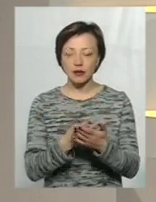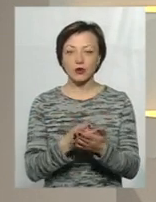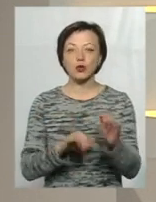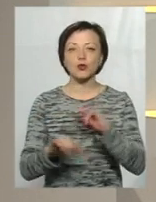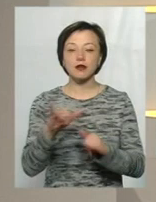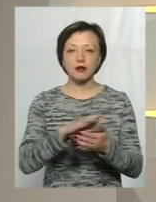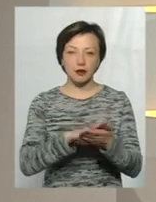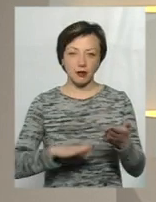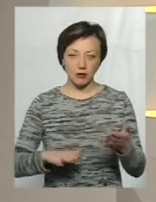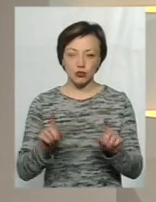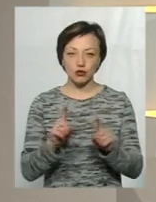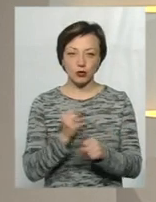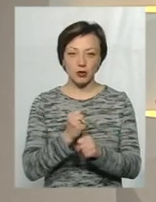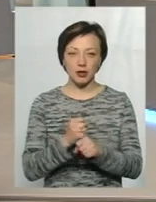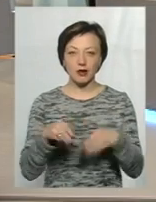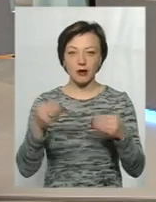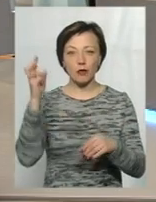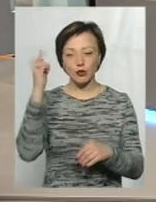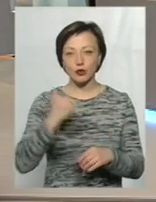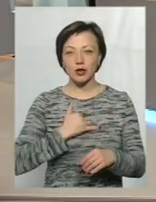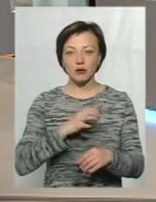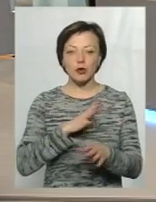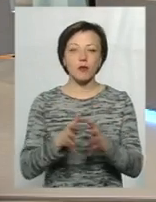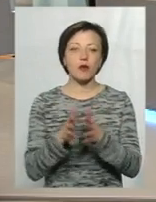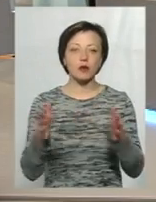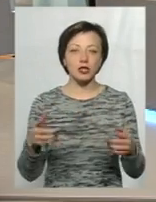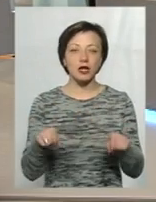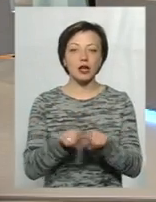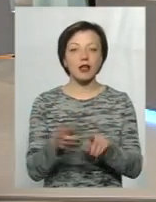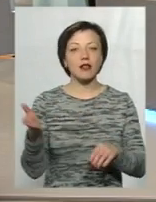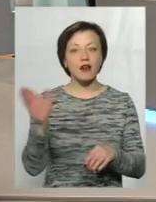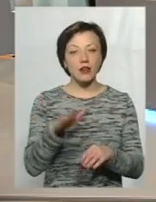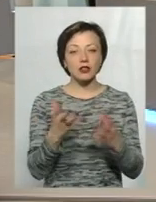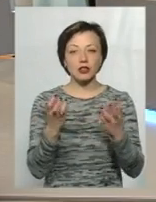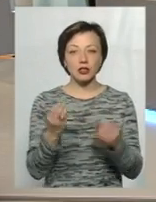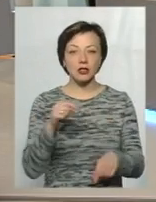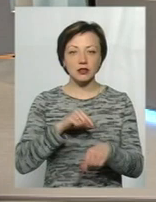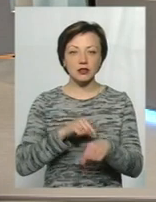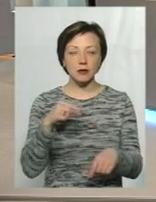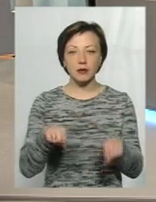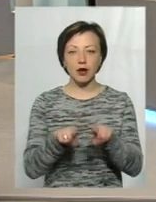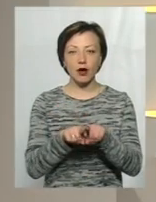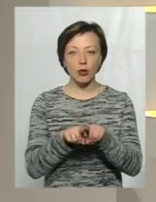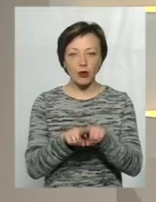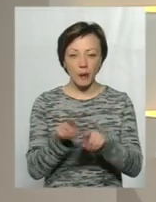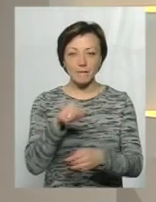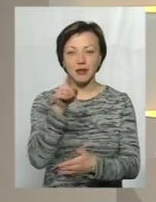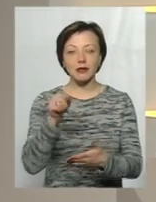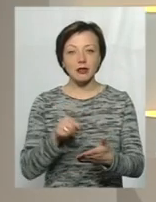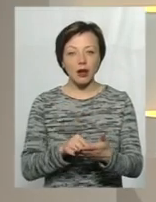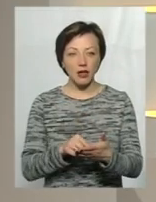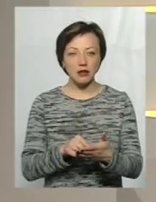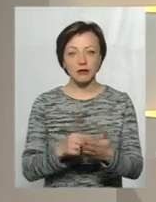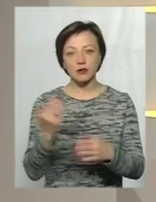ж робити далі. Дай Бог, щоб у нас було побільше таких. Давайте ще зачепимо таку сторону, ми говорили більше зі